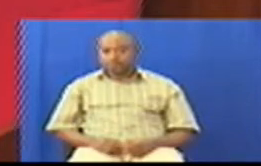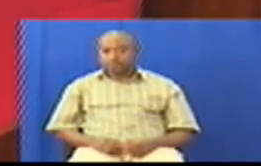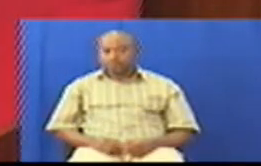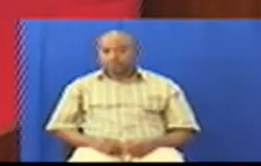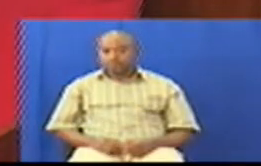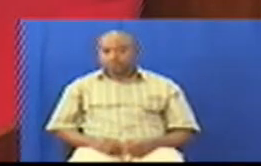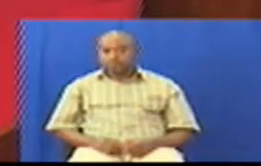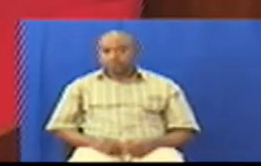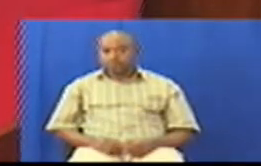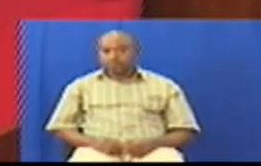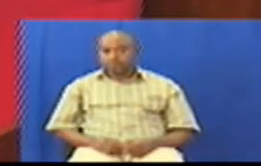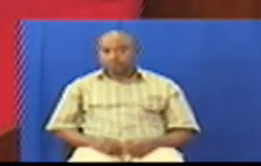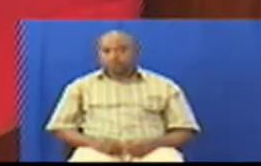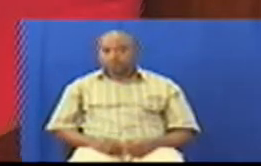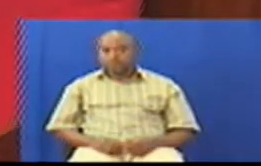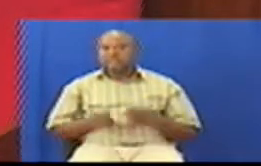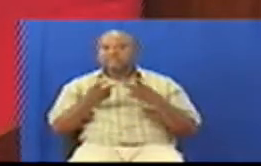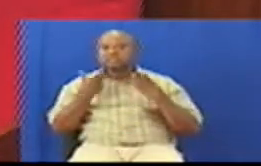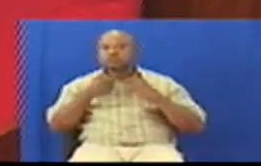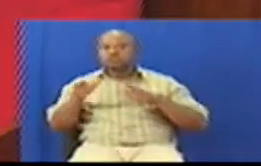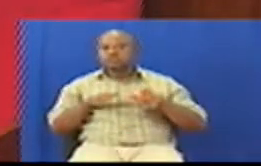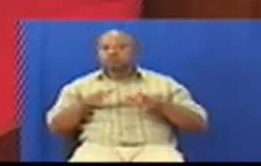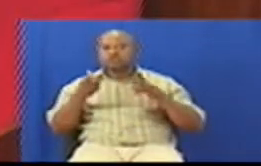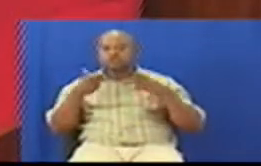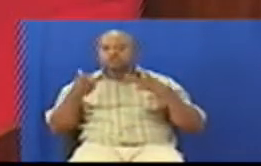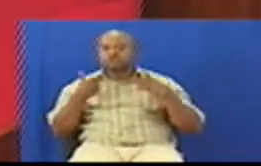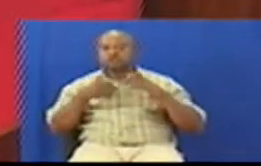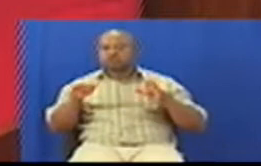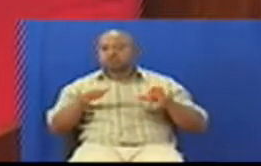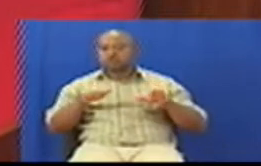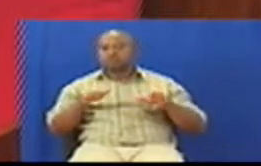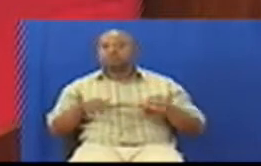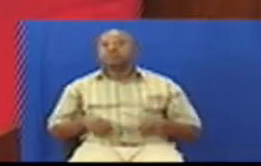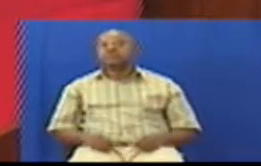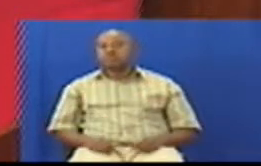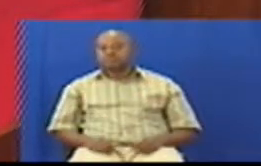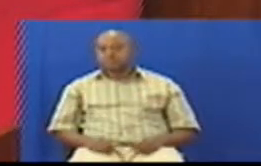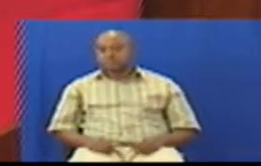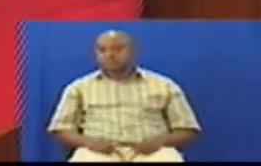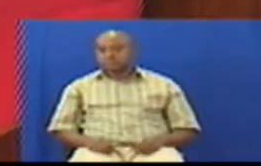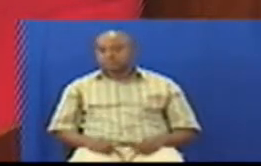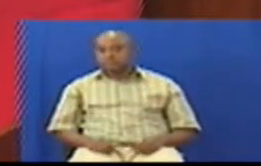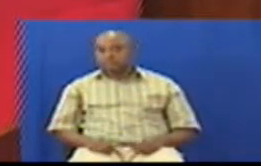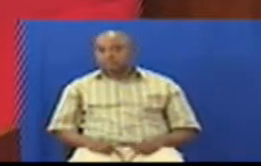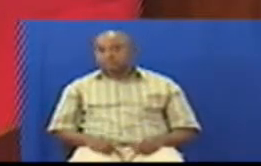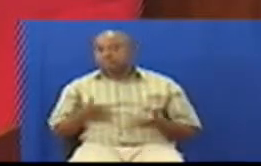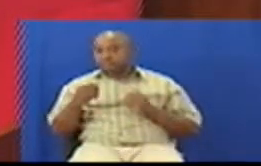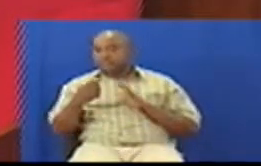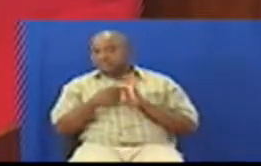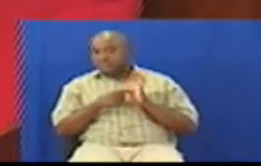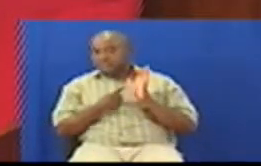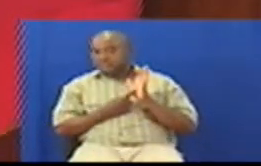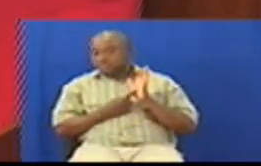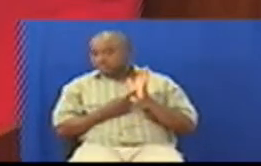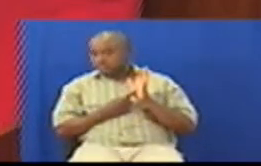Mheshimiwa Speaker, chama hiki kimesababisha fujo nyingi na moja kati ya fujo ni ile iliyofanyika tarehe 16 Februari